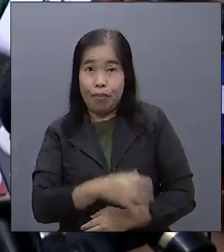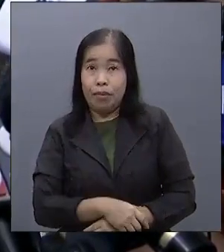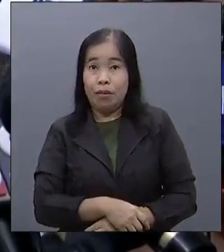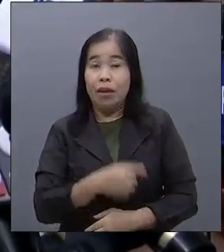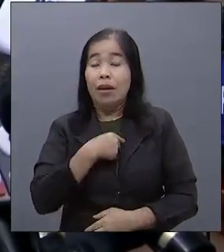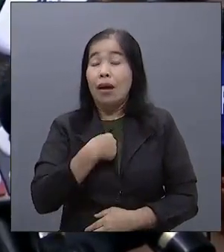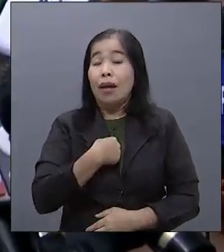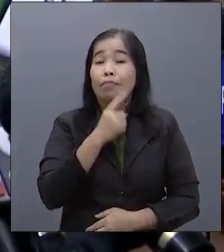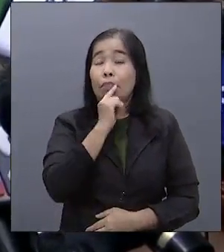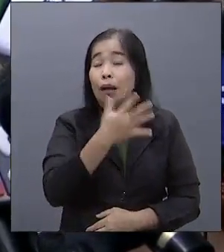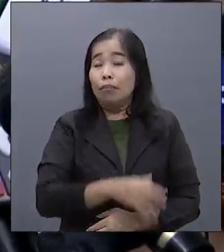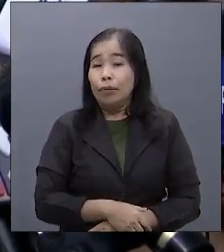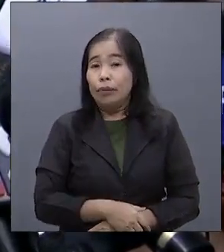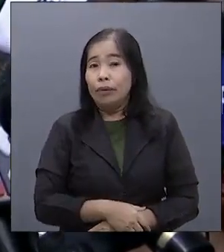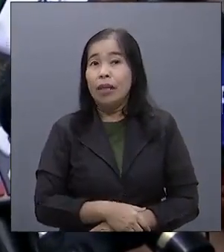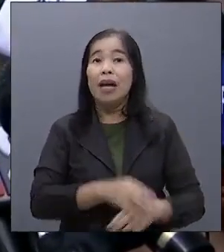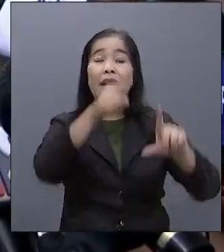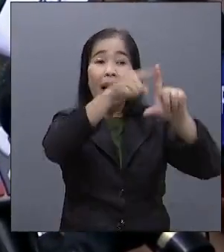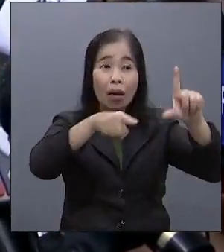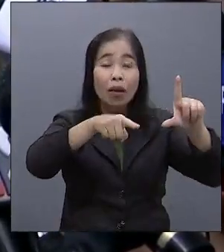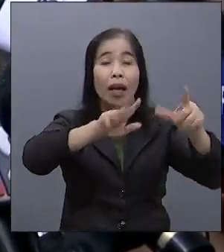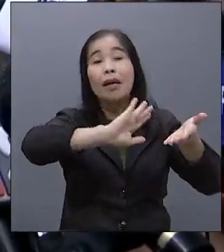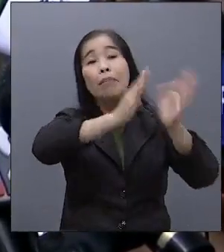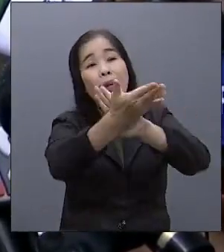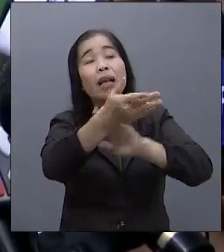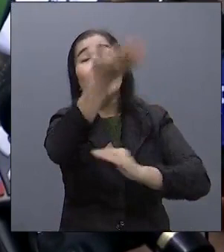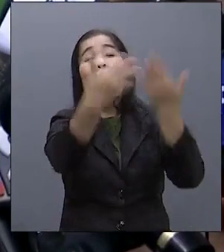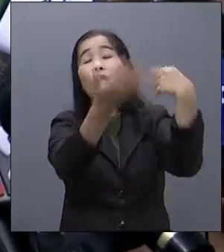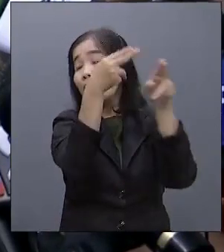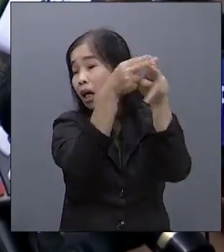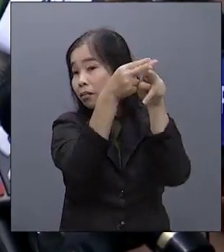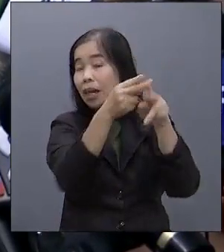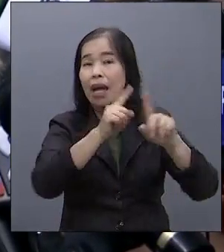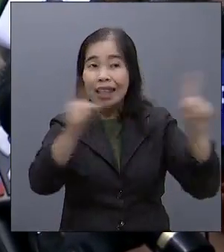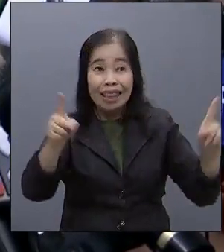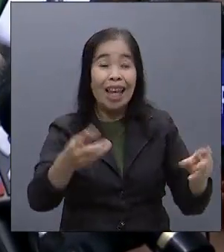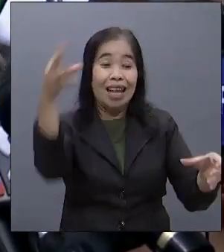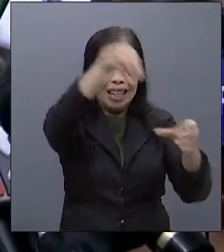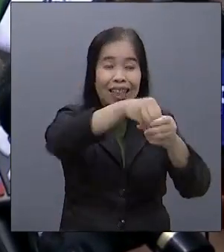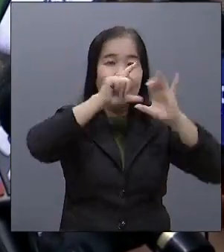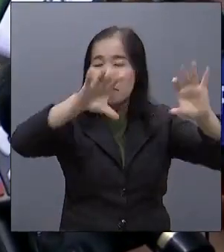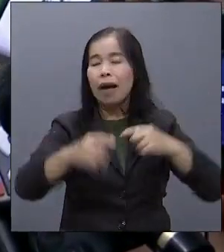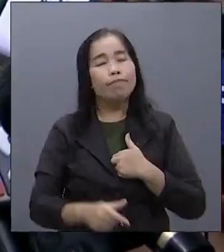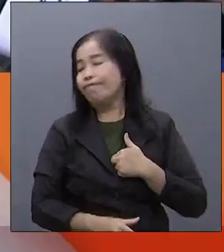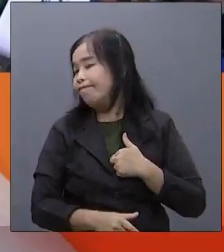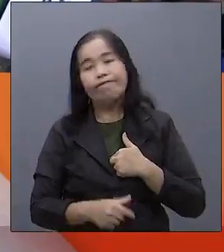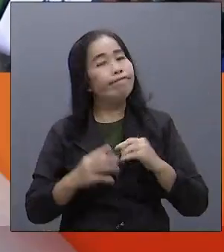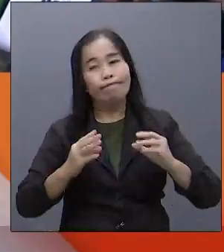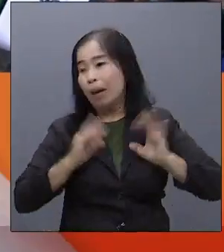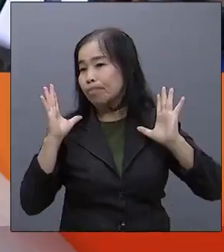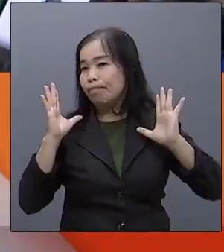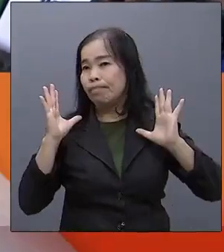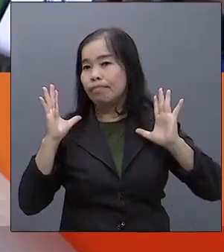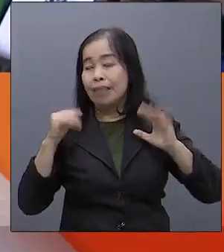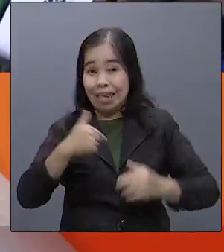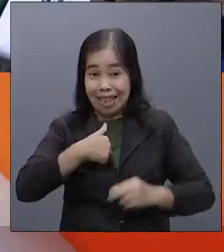ว่าก้าวไกลจะไปเป็นจะไปอยู่ตรงไหนก็ตามฮะแต่ว่าการจัดตั้งรัฐบาลเนี่ยสวกฤษศักดิ์ยืนยันว่